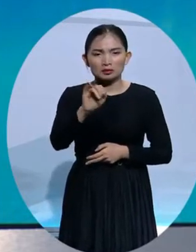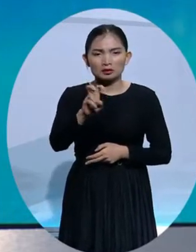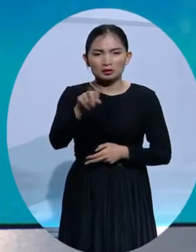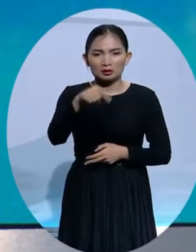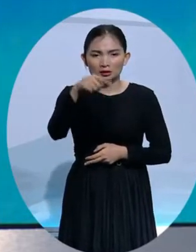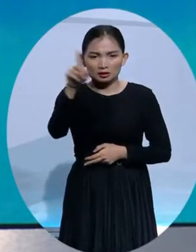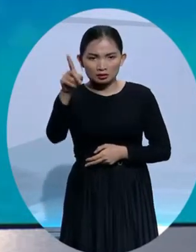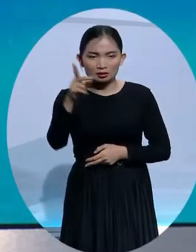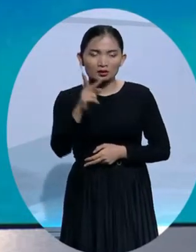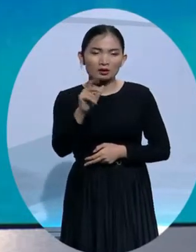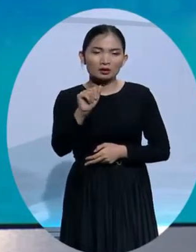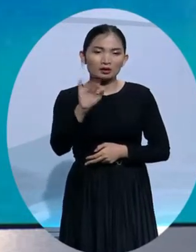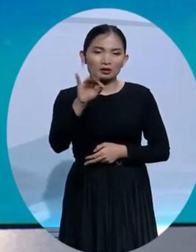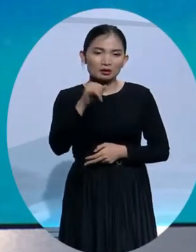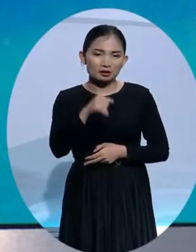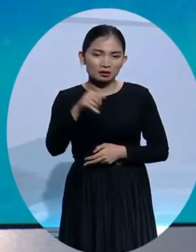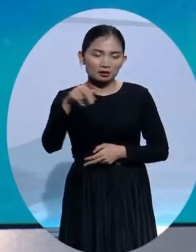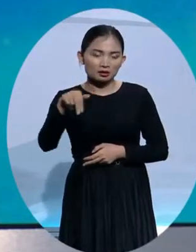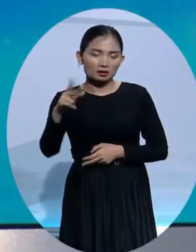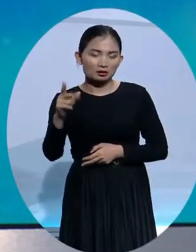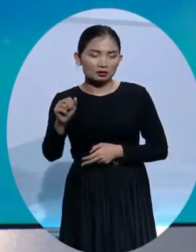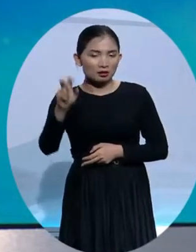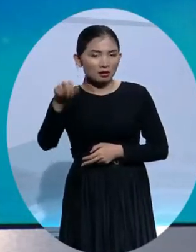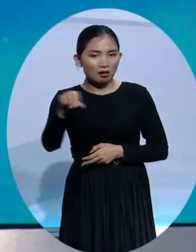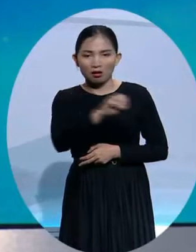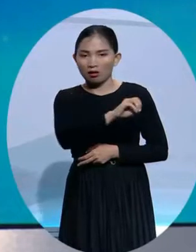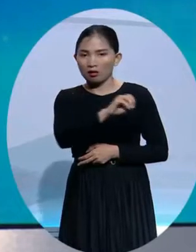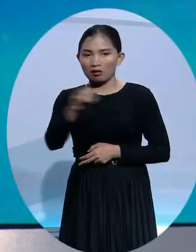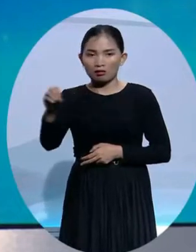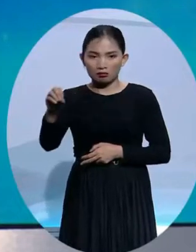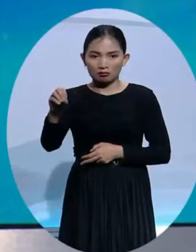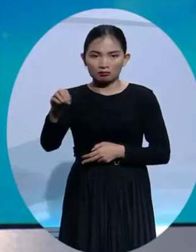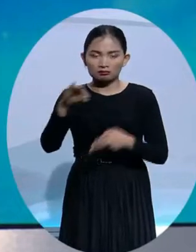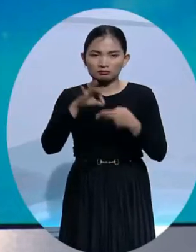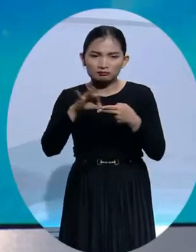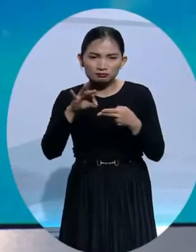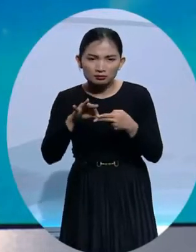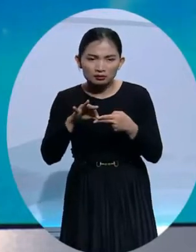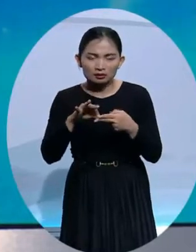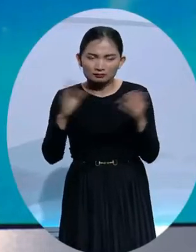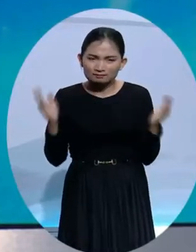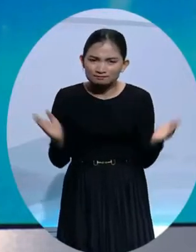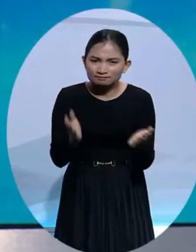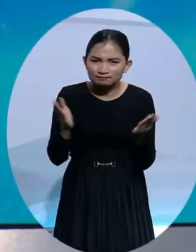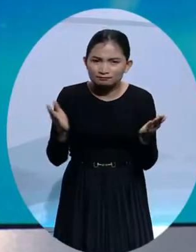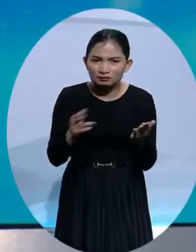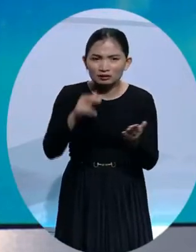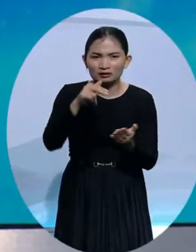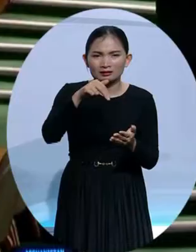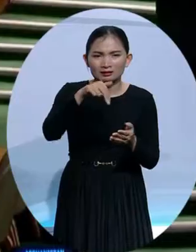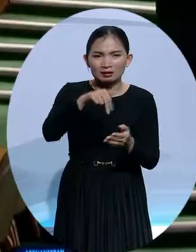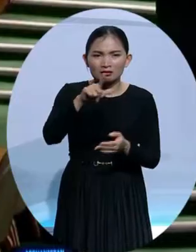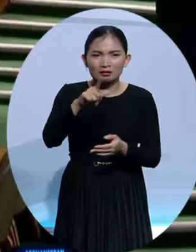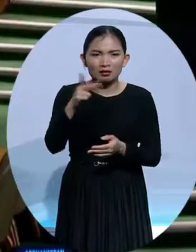việc ngăn chặn việc phổ biến vũ khí hạt nhân và thúc đẩy việc sử dụng năng lượng hạt nhân trong hòa bình.